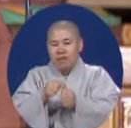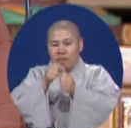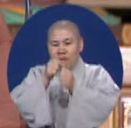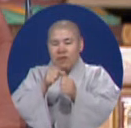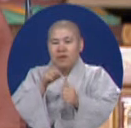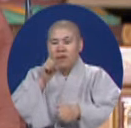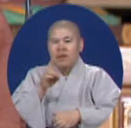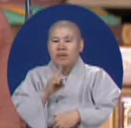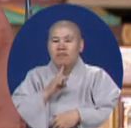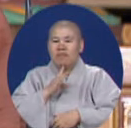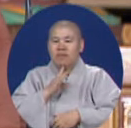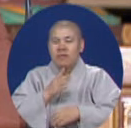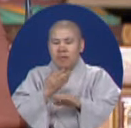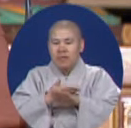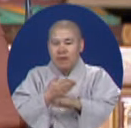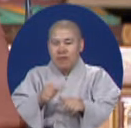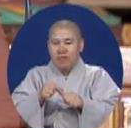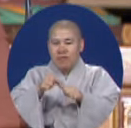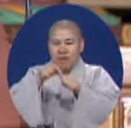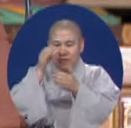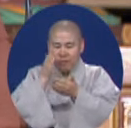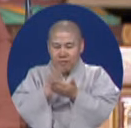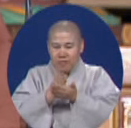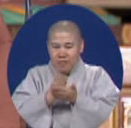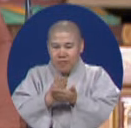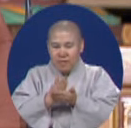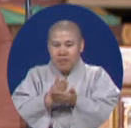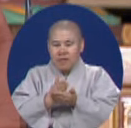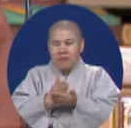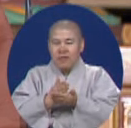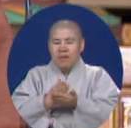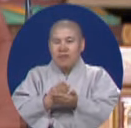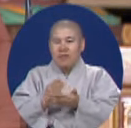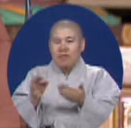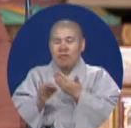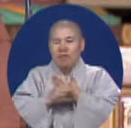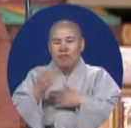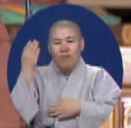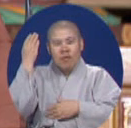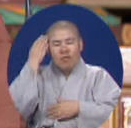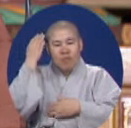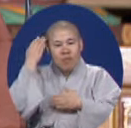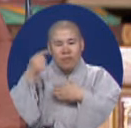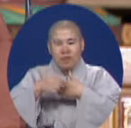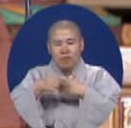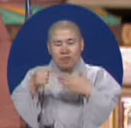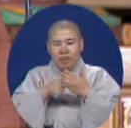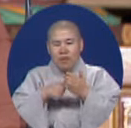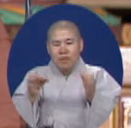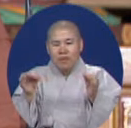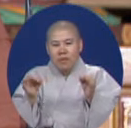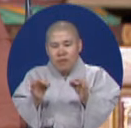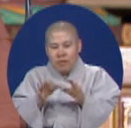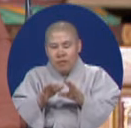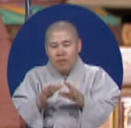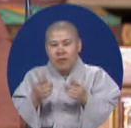수행이죠. 그래서 다른 걸 구하면 안 돼요. 그러면 보리심을 상실한 거예요. 그래서